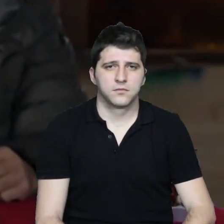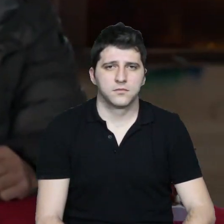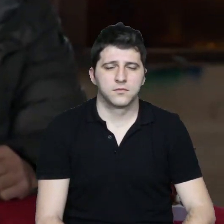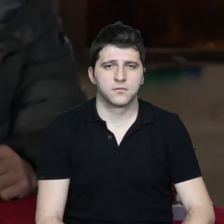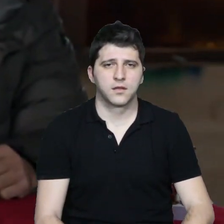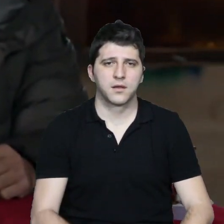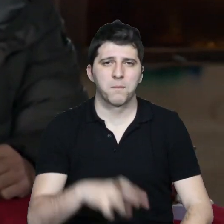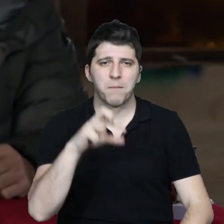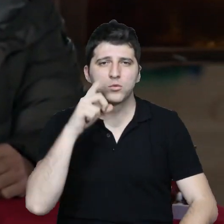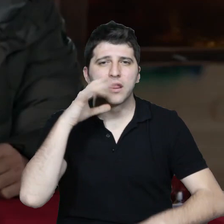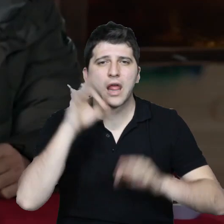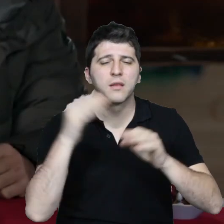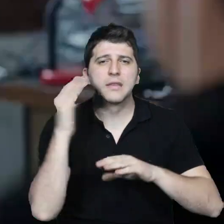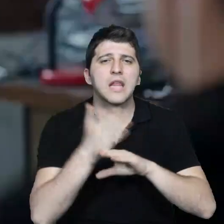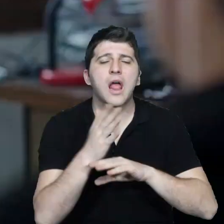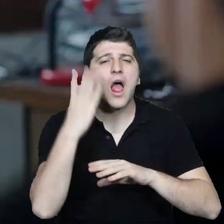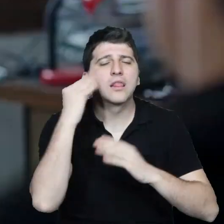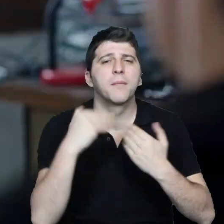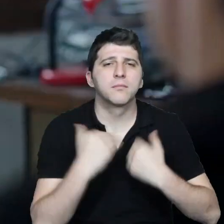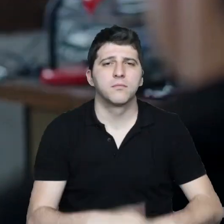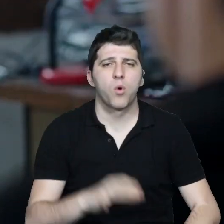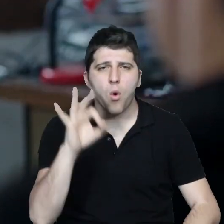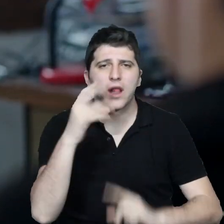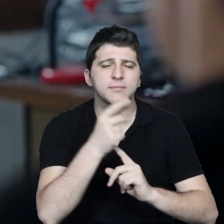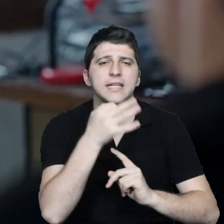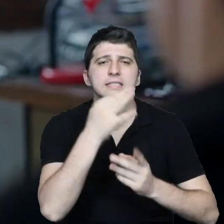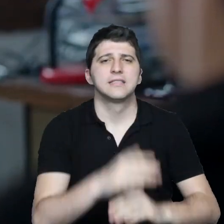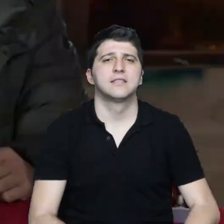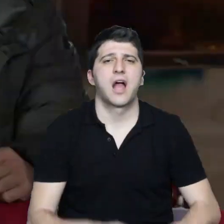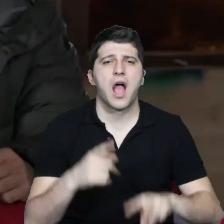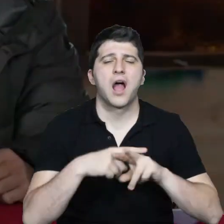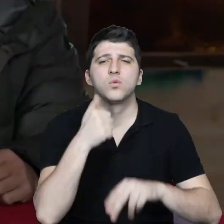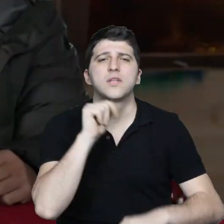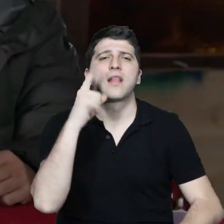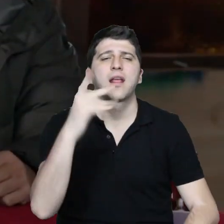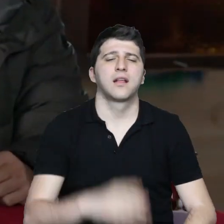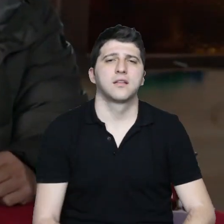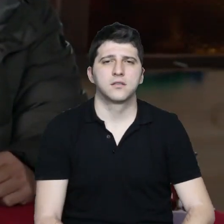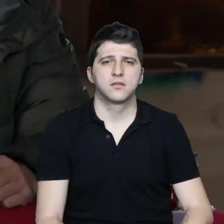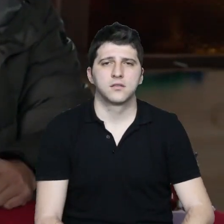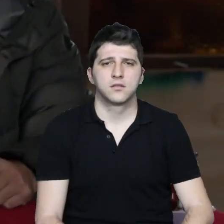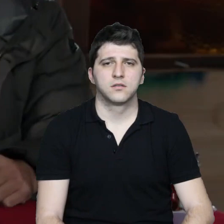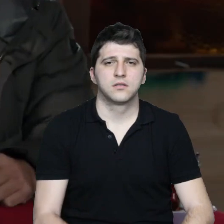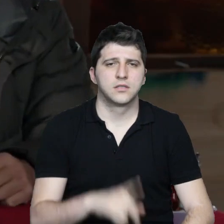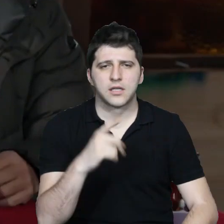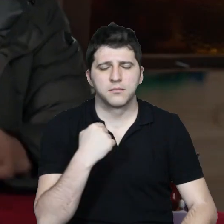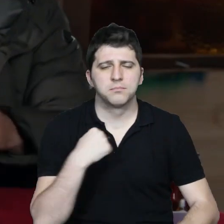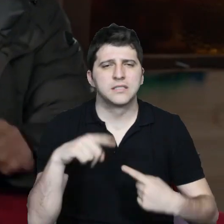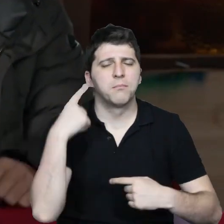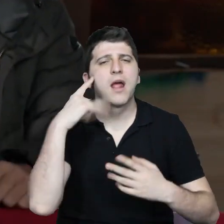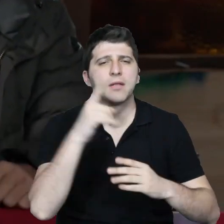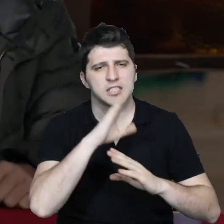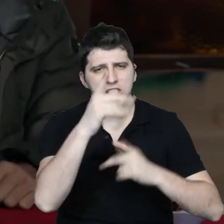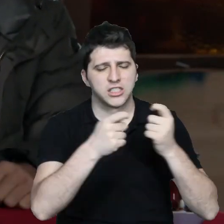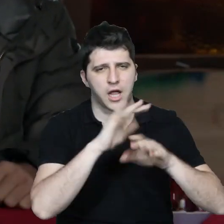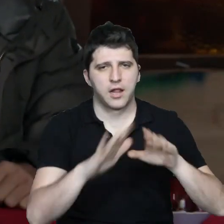Pansiyona denetime gelmişler. Neden anlamadım. Oral'la İsmail de izinli bugün. Ali Usta yalnız. Sen bizi merak etme.